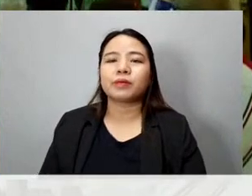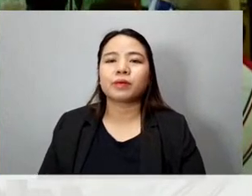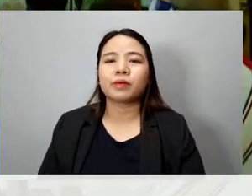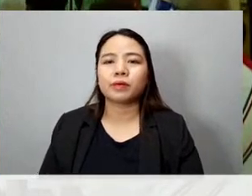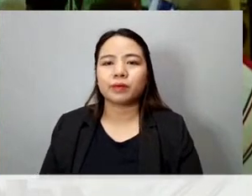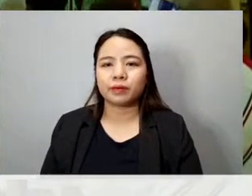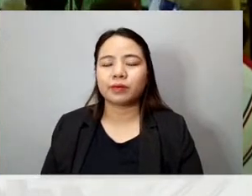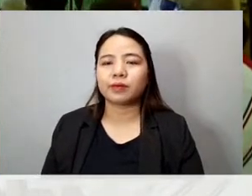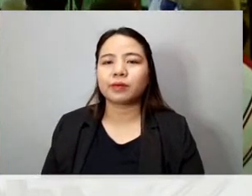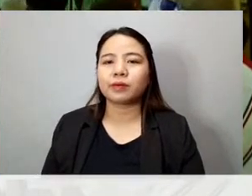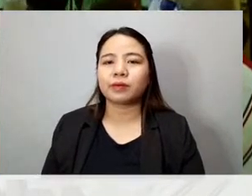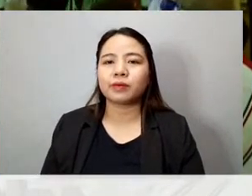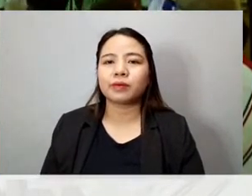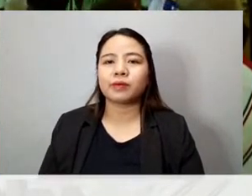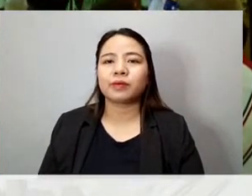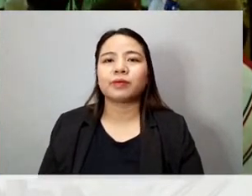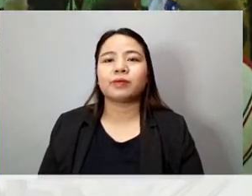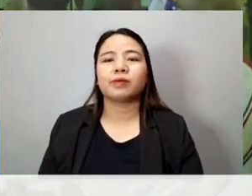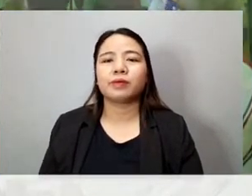Panginoon.